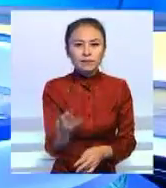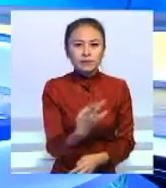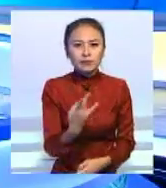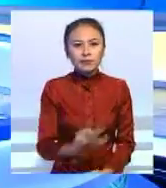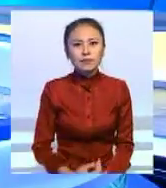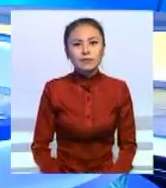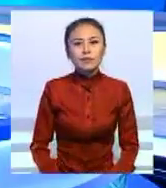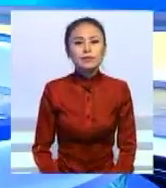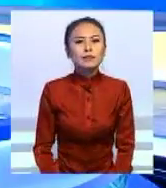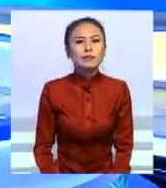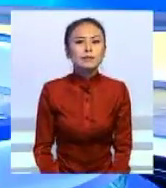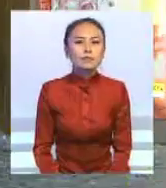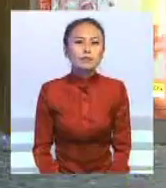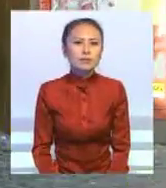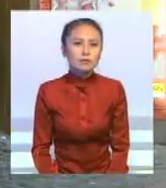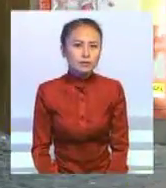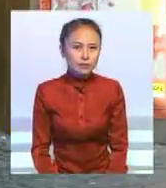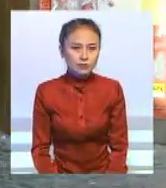сейілген жоқ.